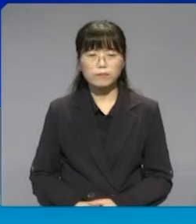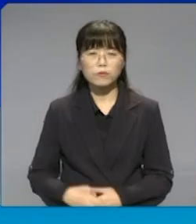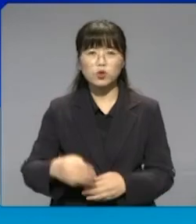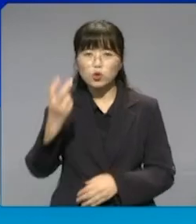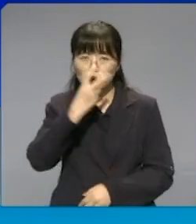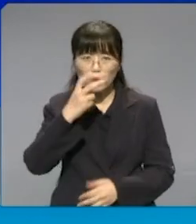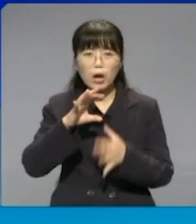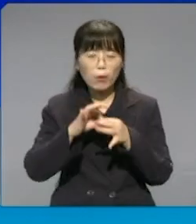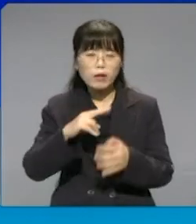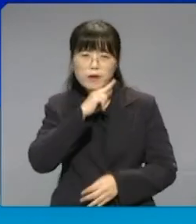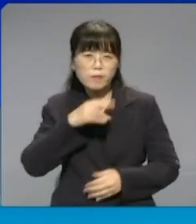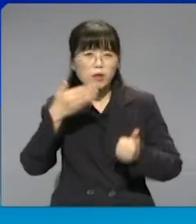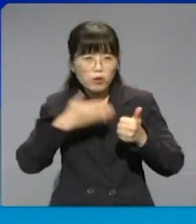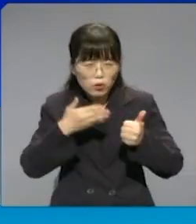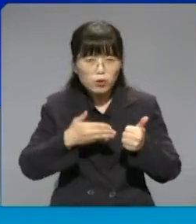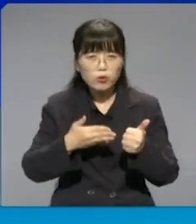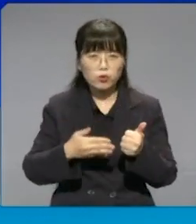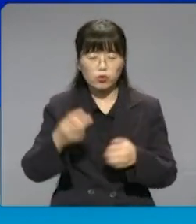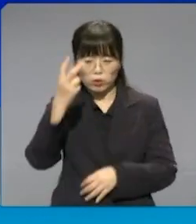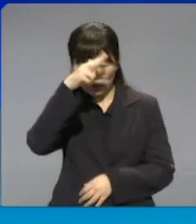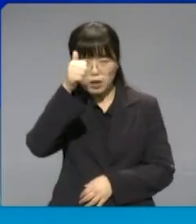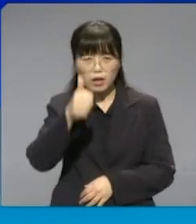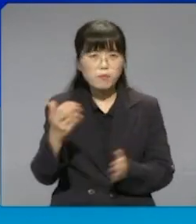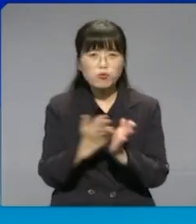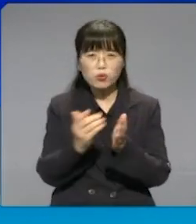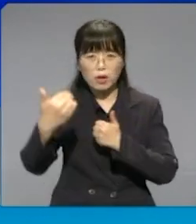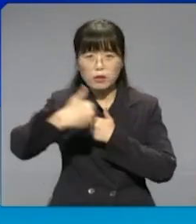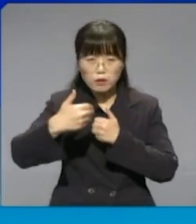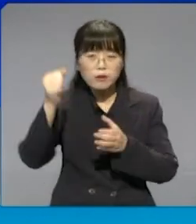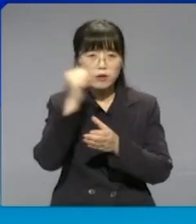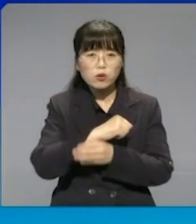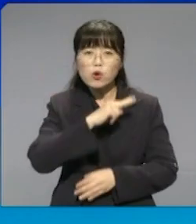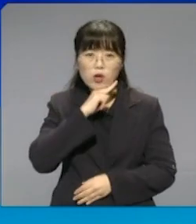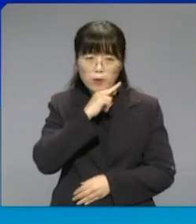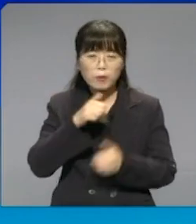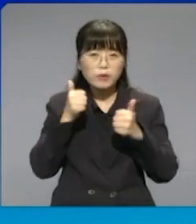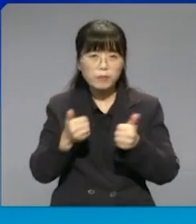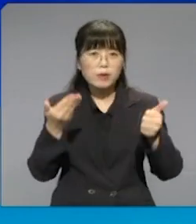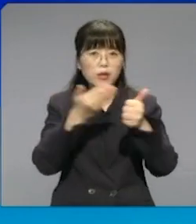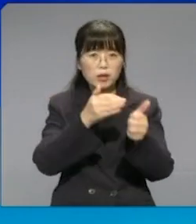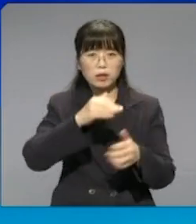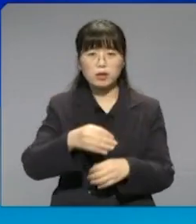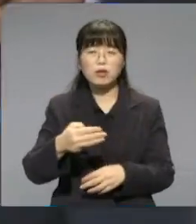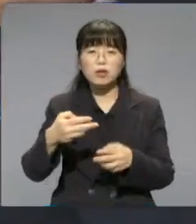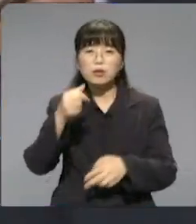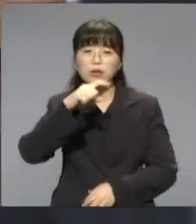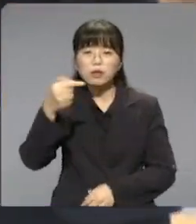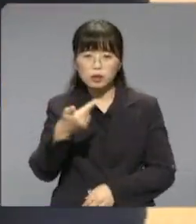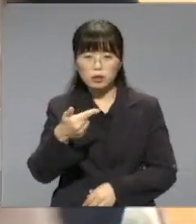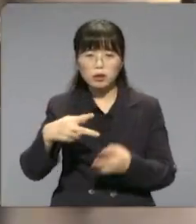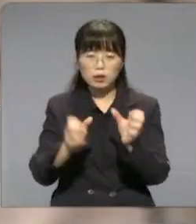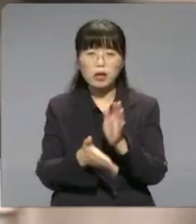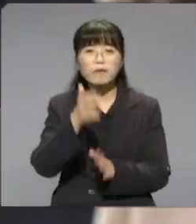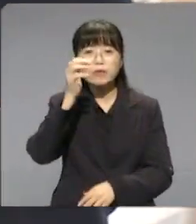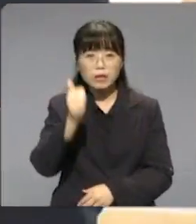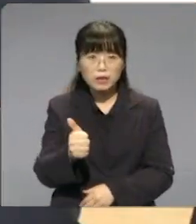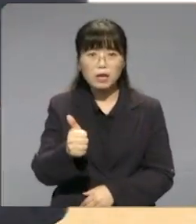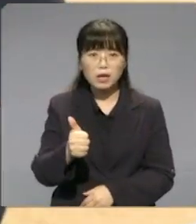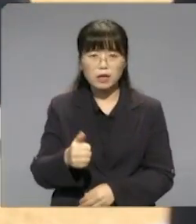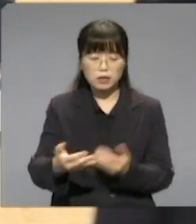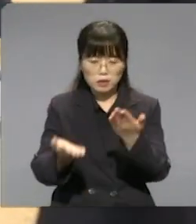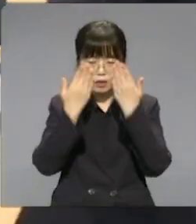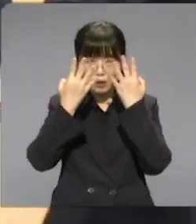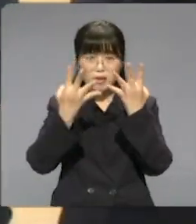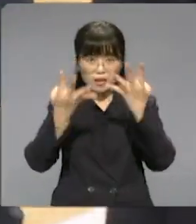수사 관련 편의를 요구하고 경찰관의 부정한 청탁을 들어준 혐의로 재판에 넘겨진 은수미 전 성남시장에게